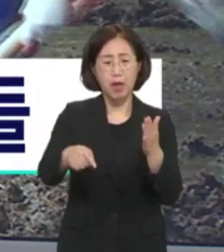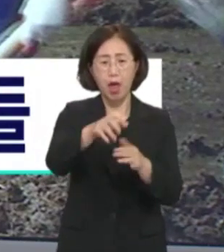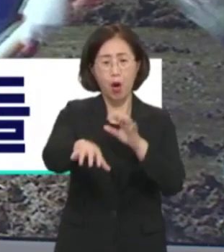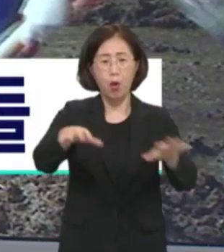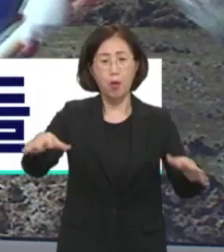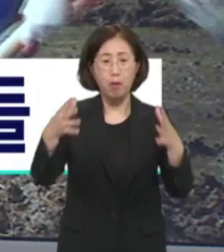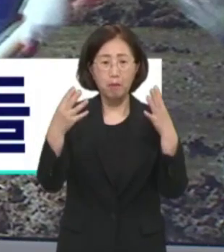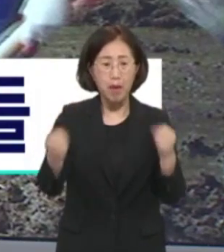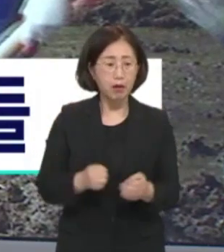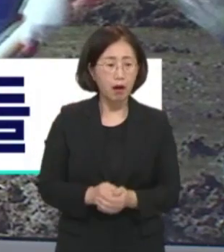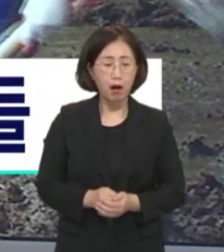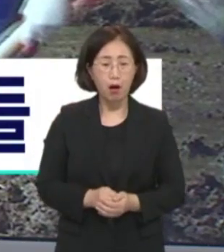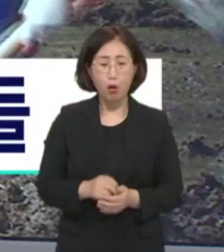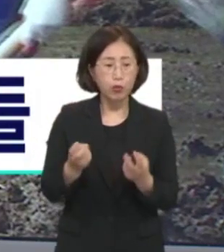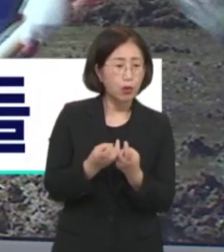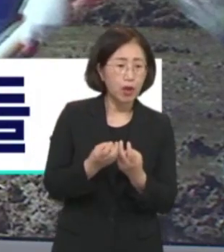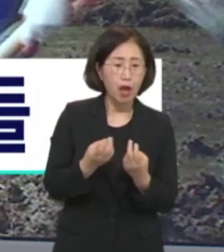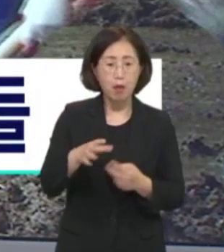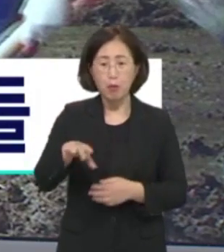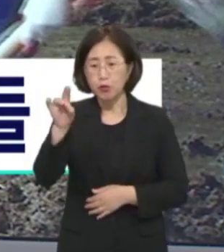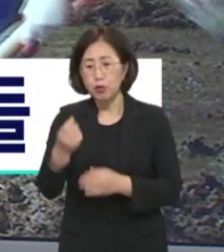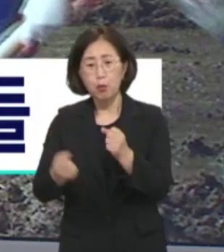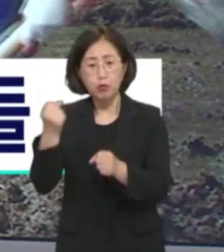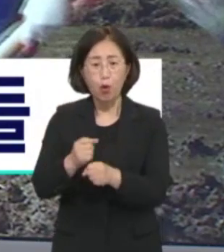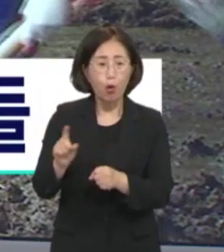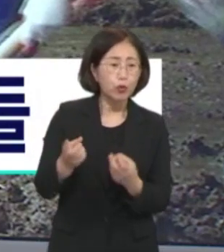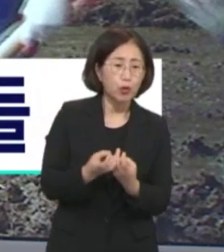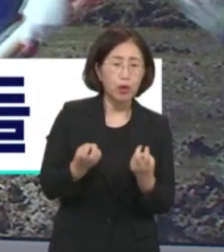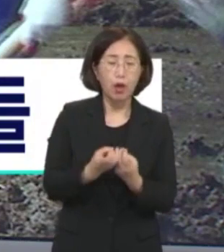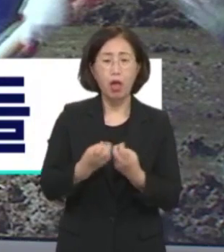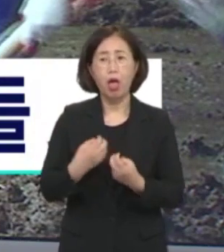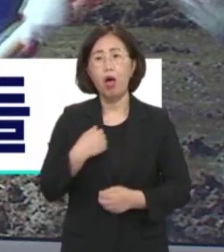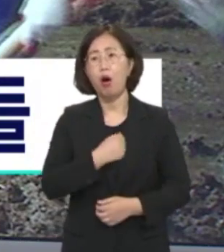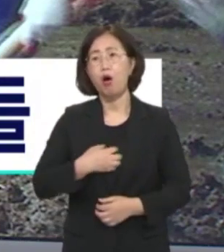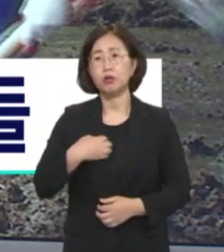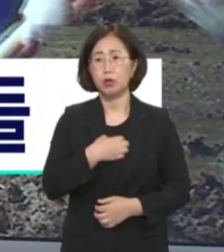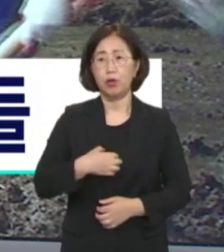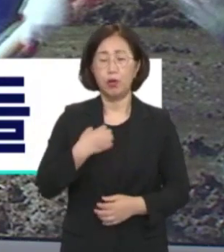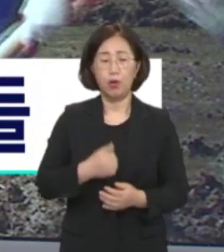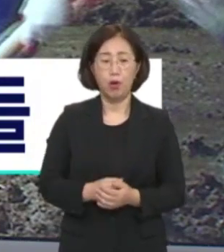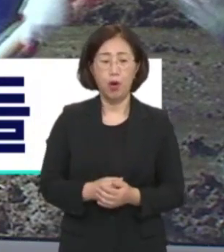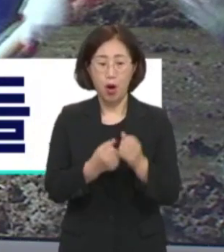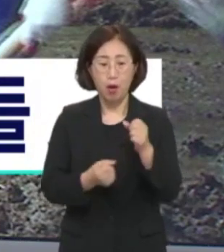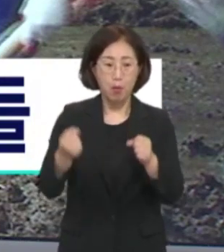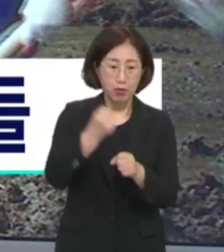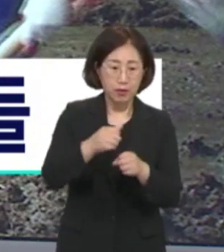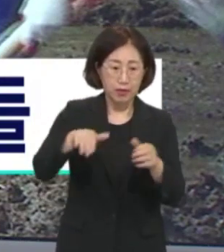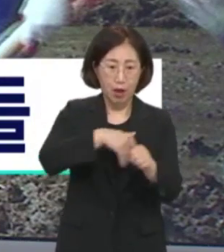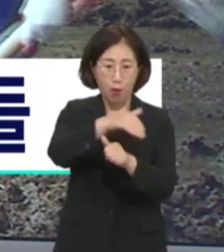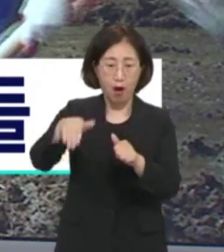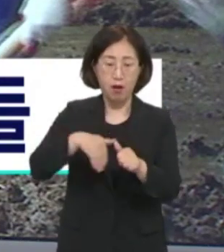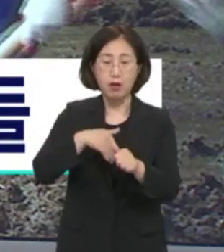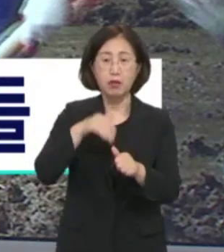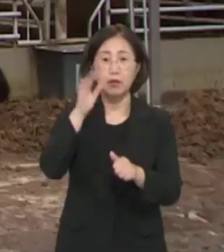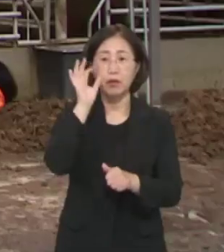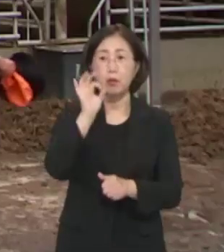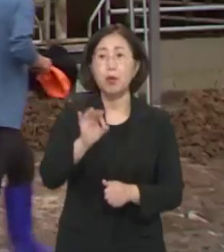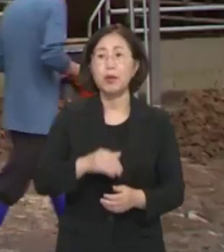피해 주민들은 어디서부터 손을 대야 할지 막막한 심정입니다. 조영진 기자가 수해 복구 현장을 다녀왔습니다.